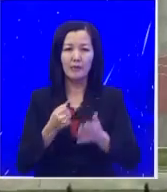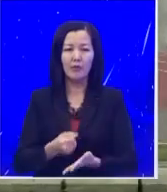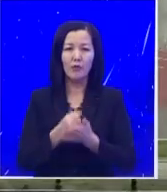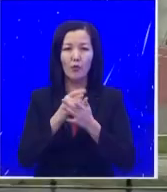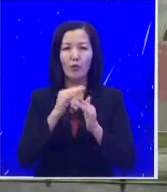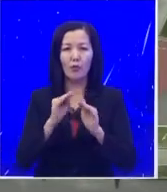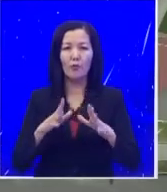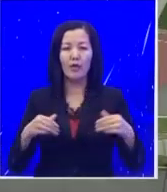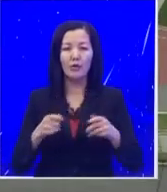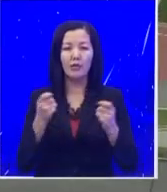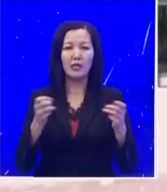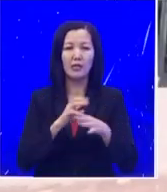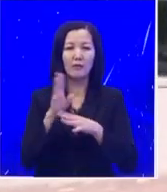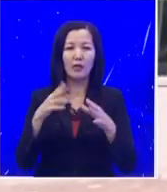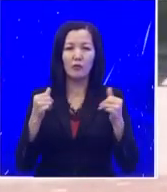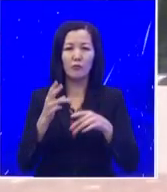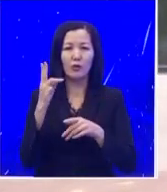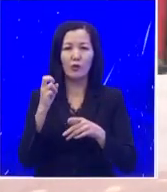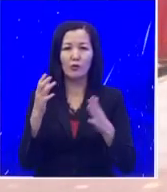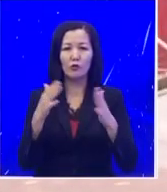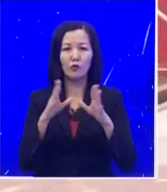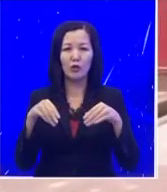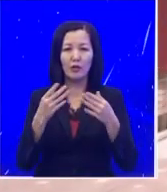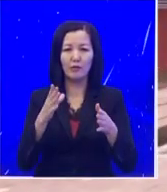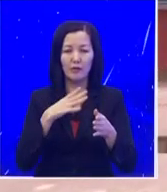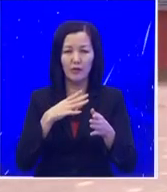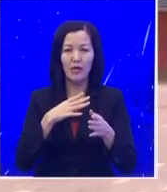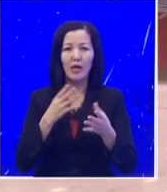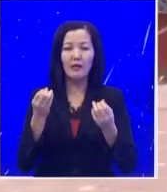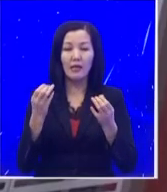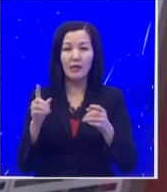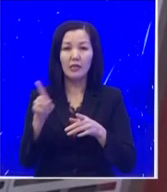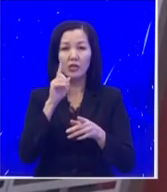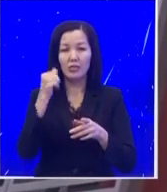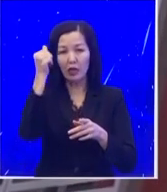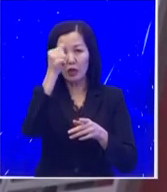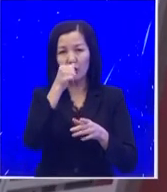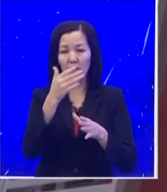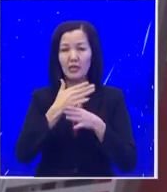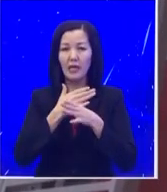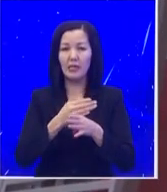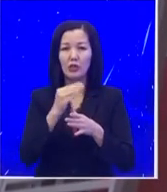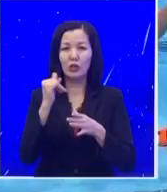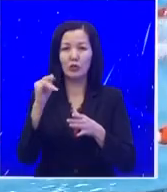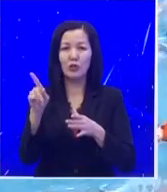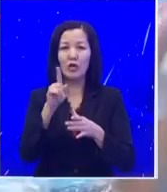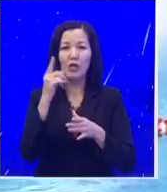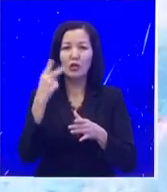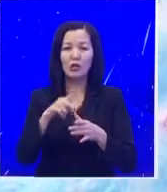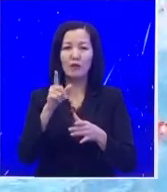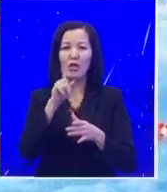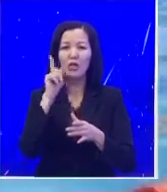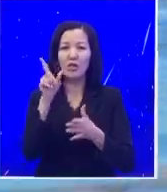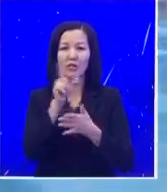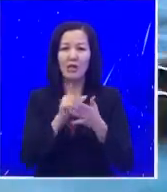көп балалы және аз қамтылған отбасыларға 200-ге жуық тұрғын үйдің кілті табысталды. Сонымен қатар, жастар жылы аясында жетісулық 20 жас